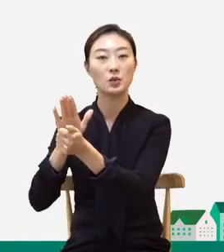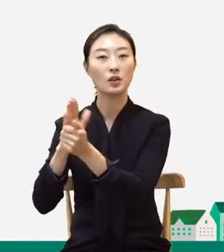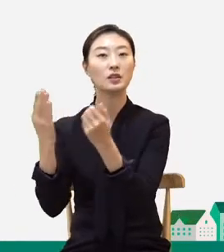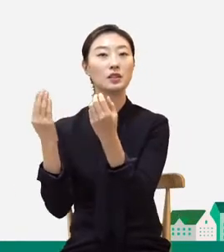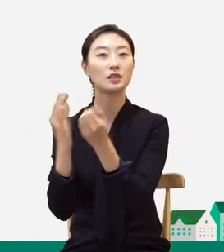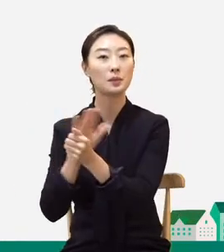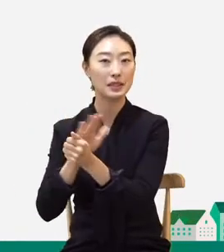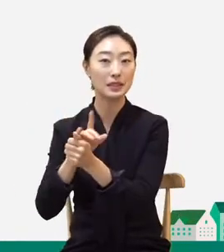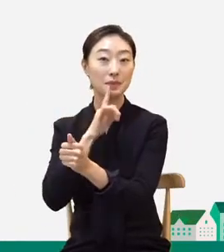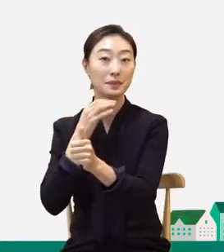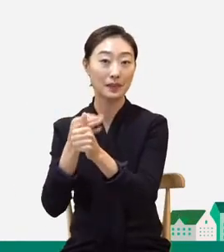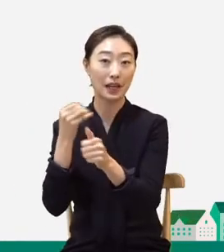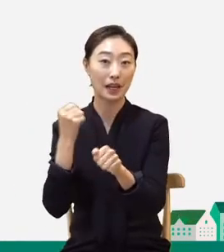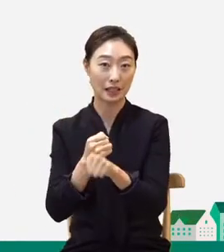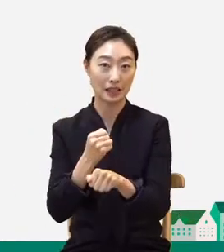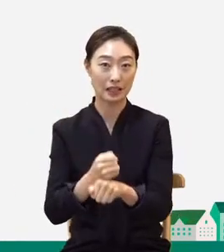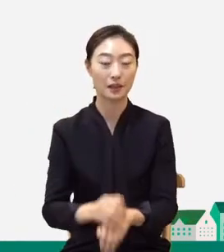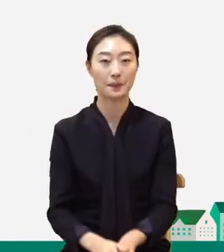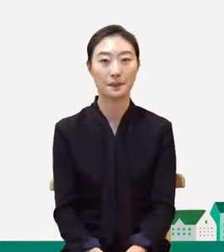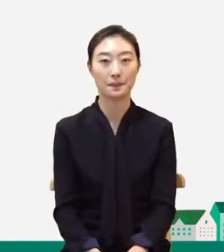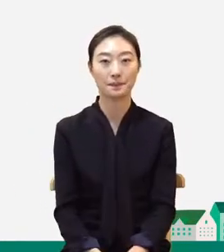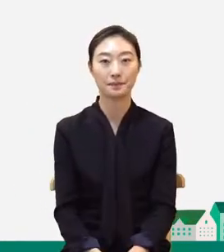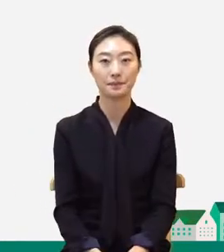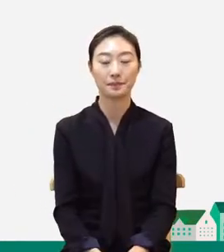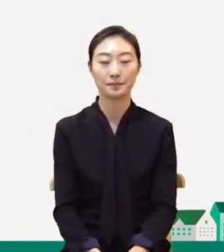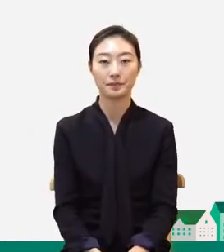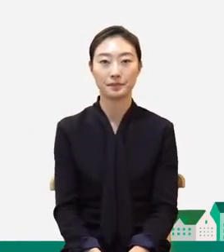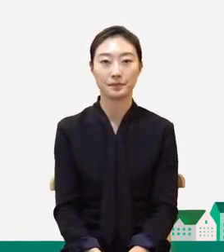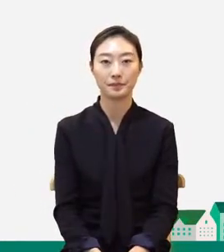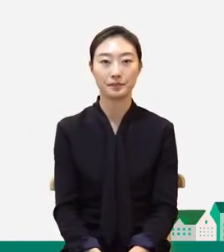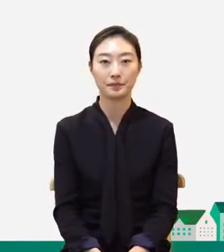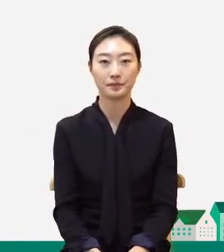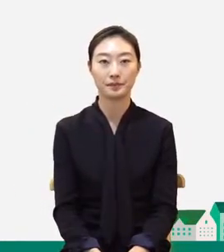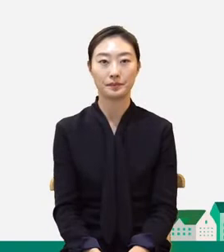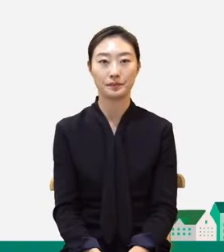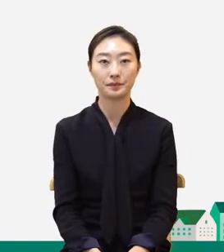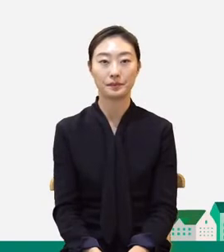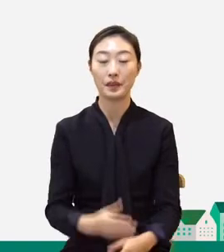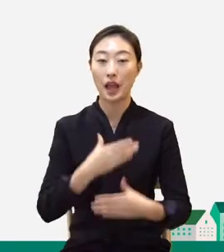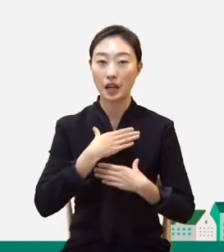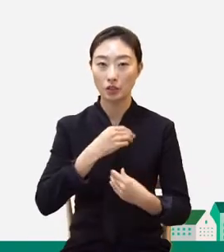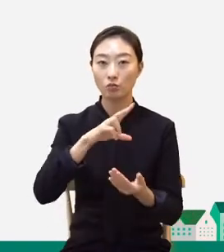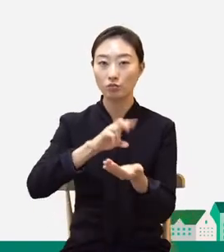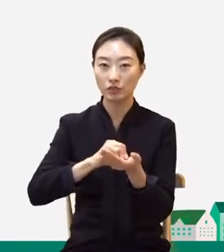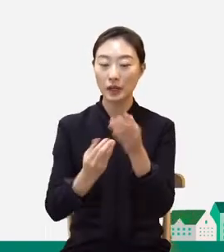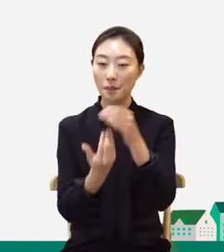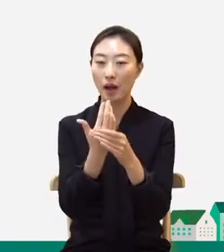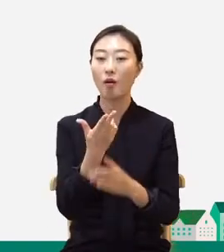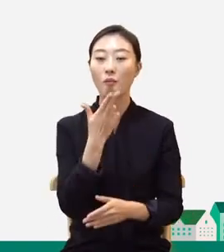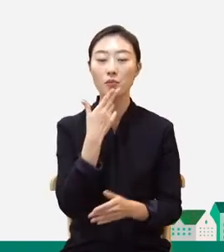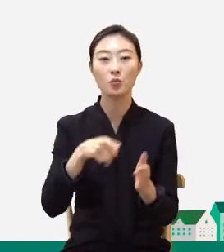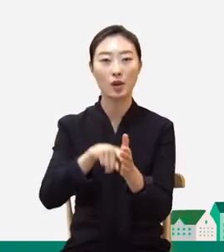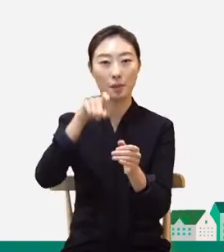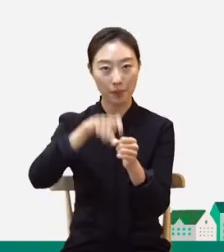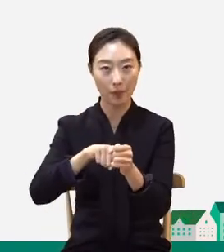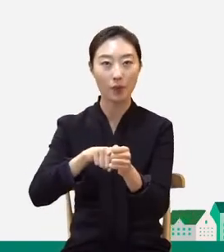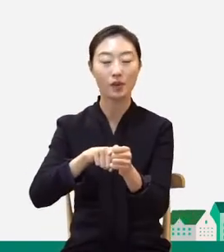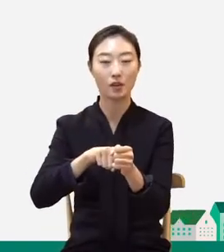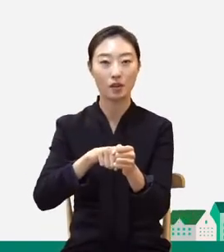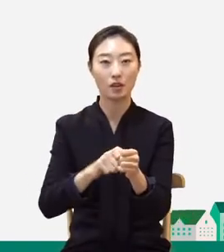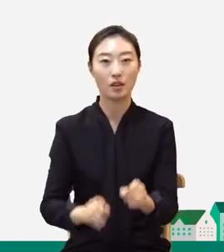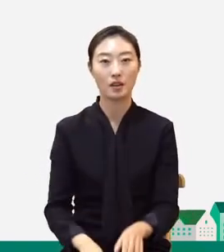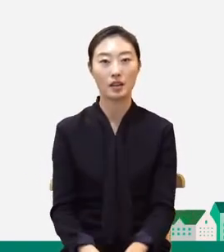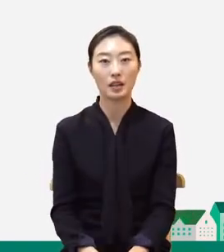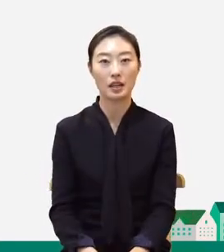이런 독립주거 유형이 좀 처음 진행되는 부분이기도 했었고, 또 무엇보다 안전 문제를 좀 발생하지 않게 하기